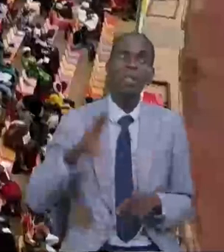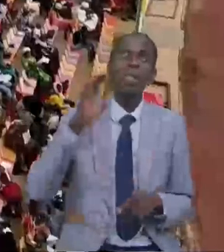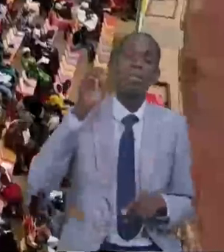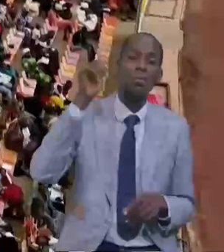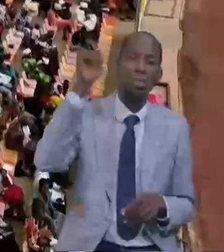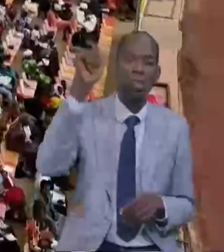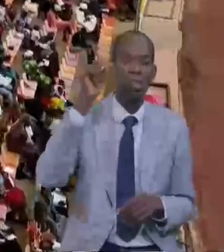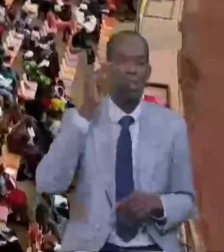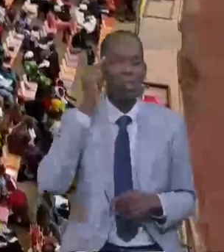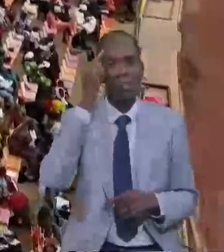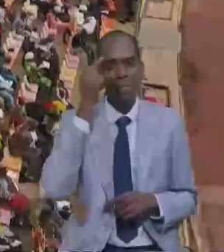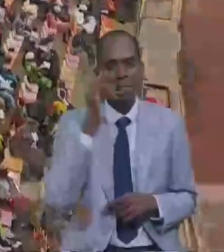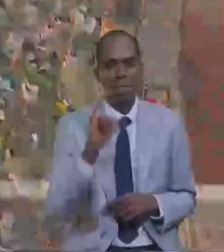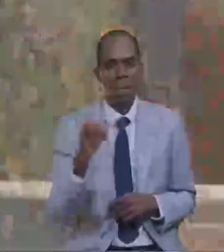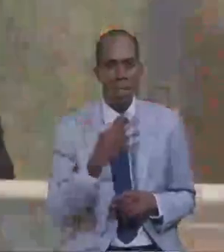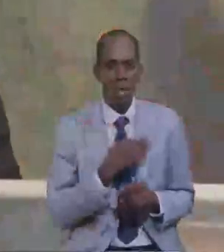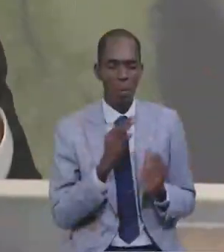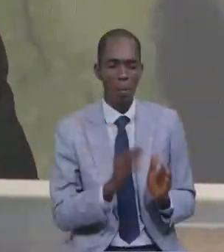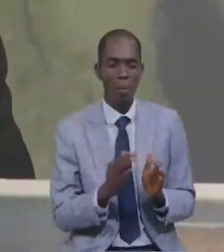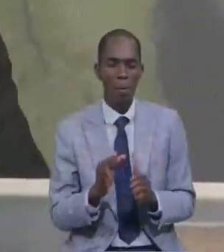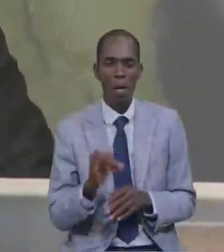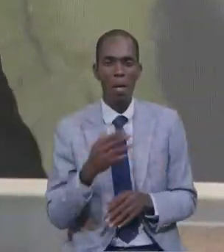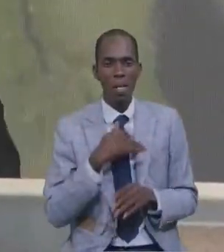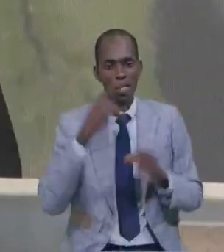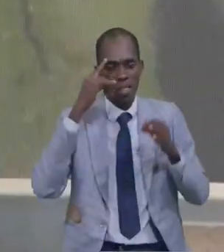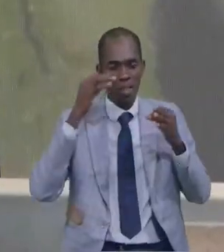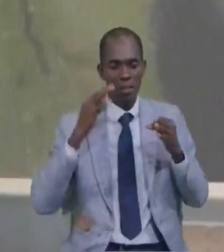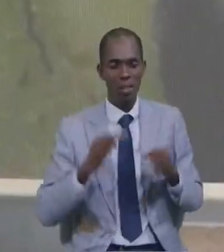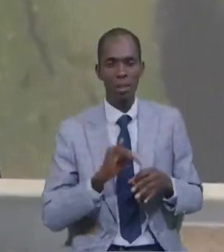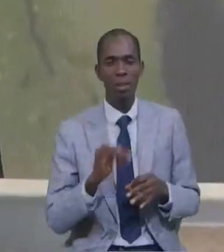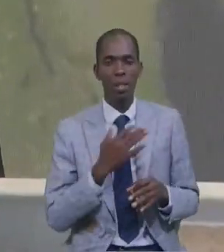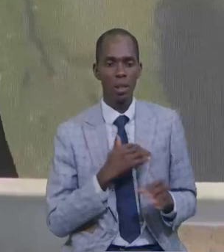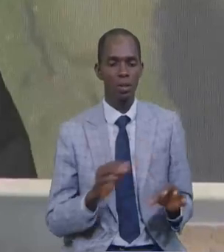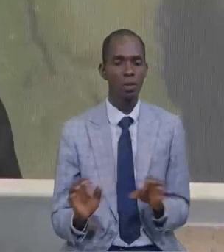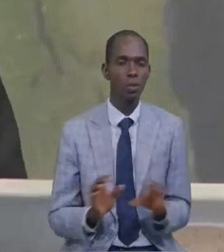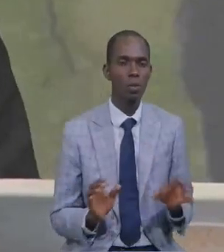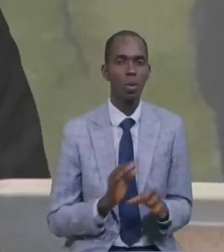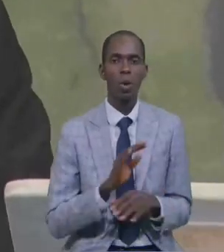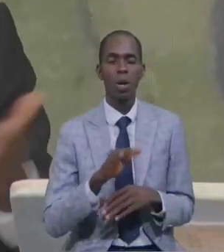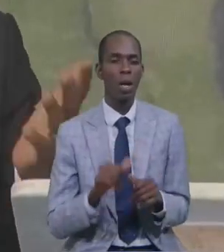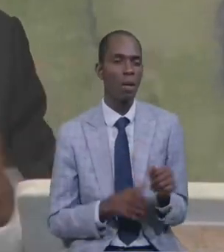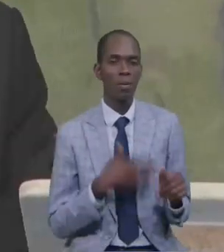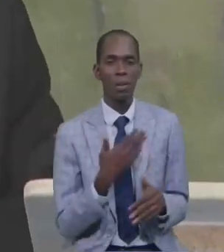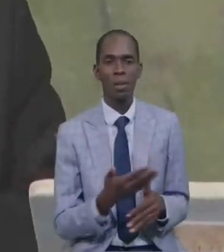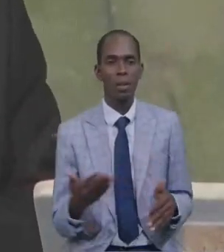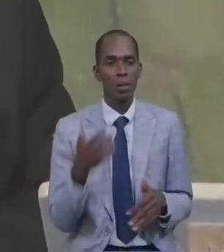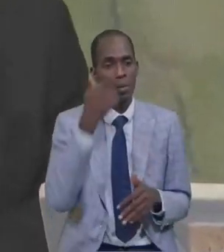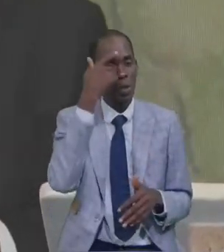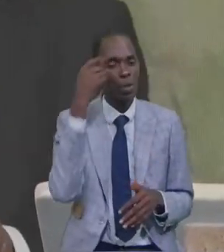l'exécute en toutes choses. Parce que l'image de Christ est imprimée en